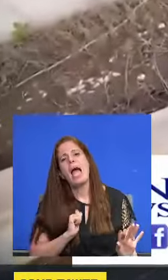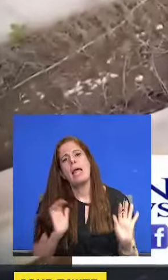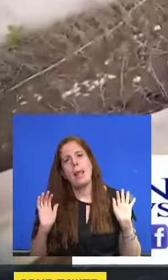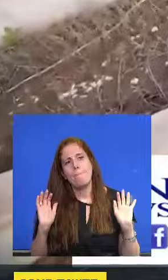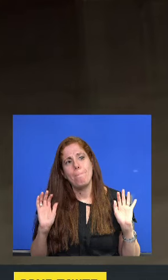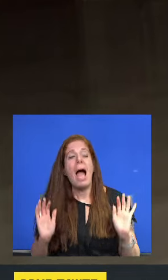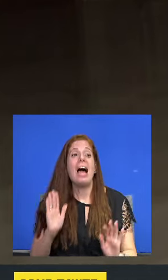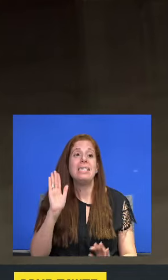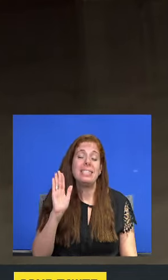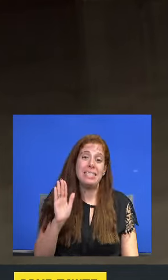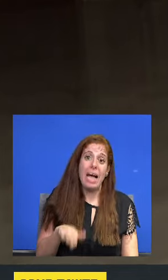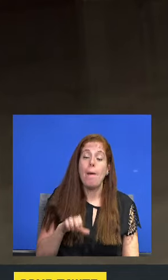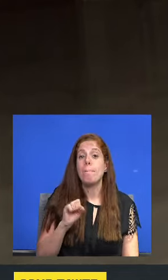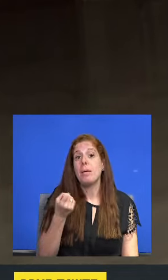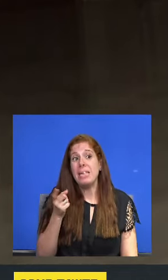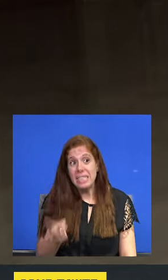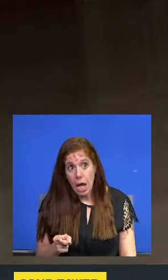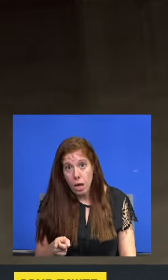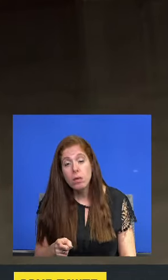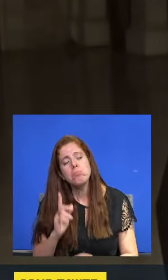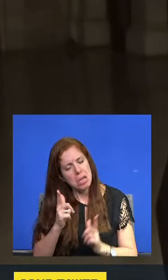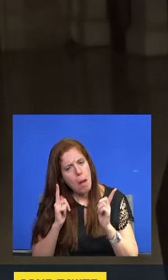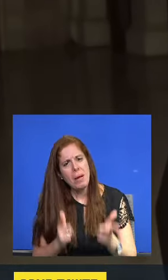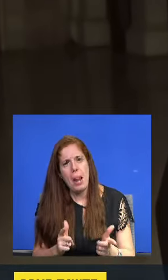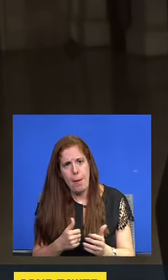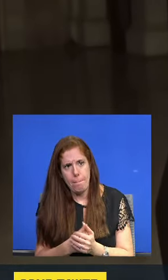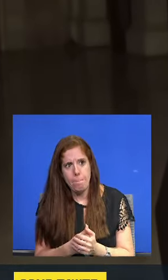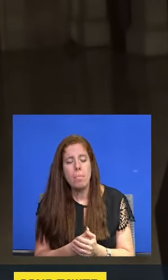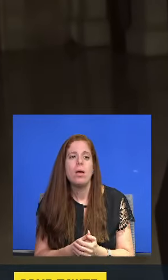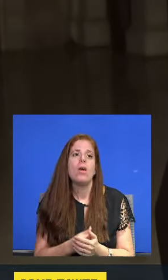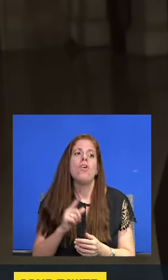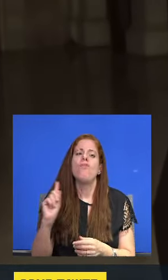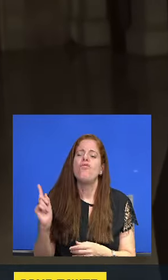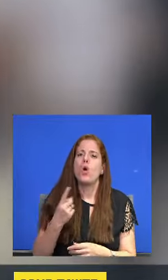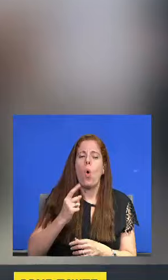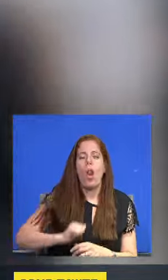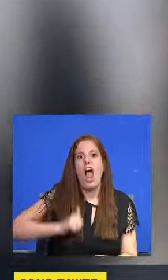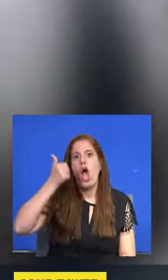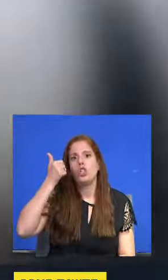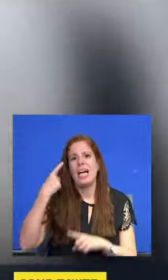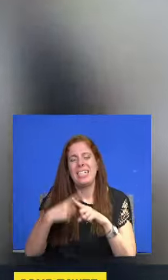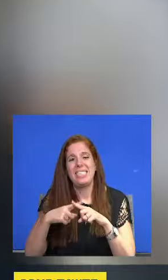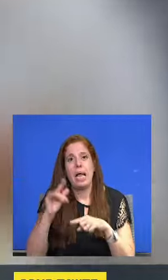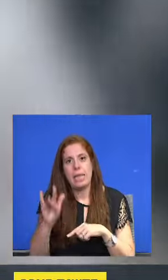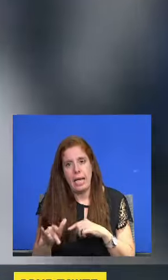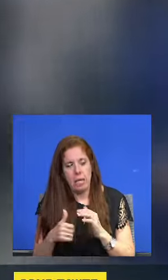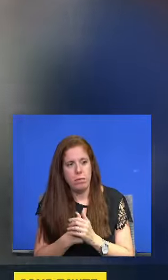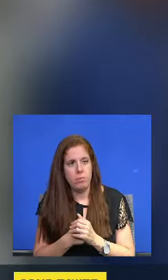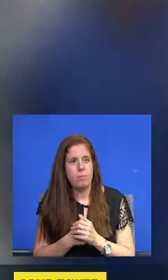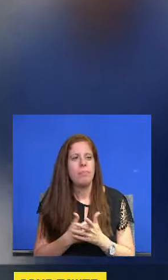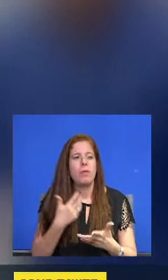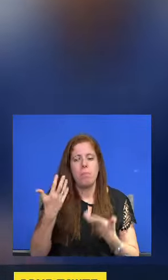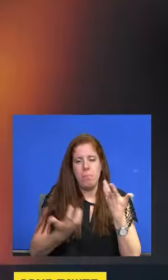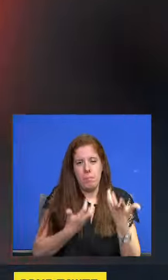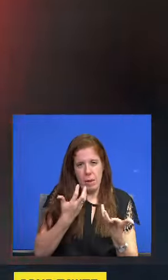גם אם יהיה צורך, גם להילחם. וכל ראשי הכנסייה הם נגד. והתלהטות הרוחות בירושלים לא